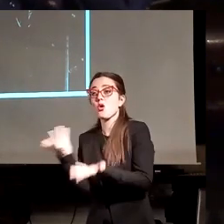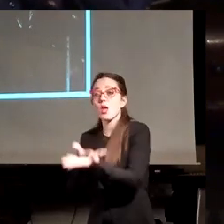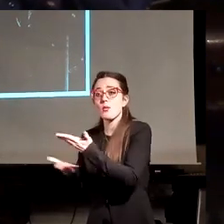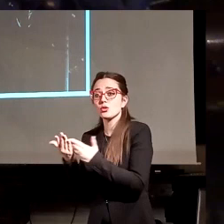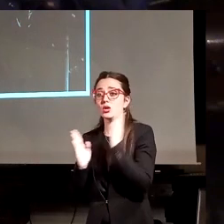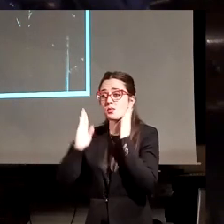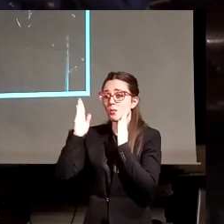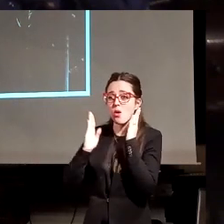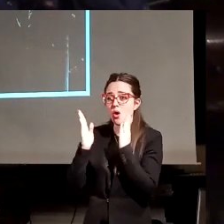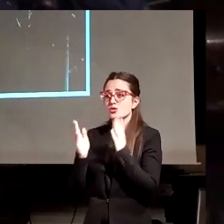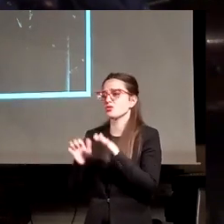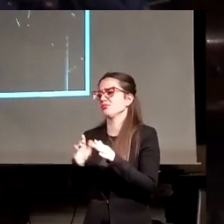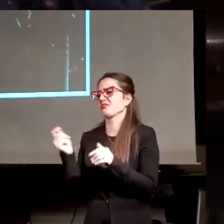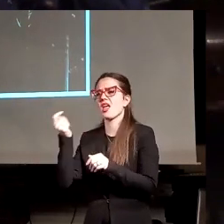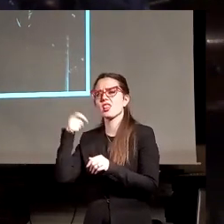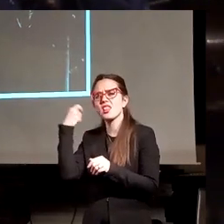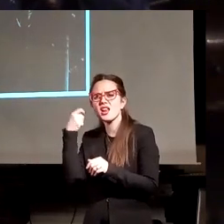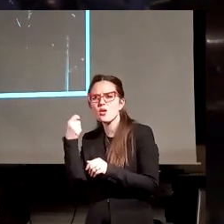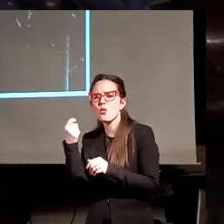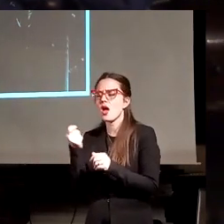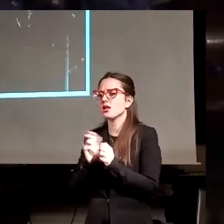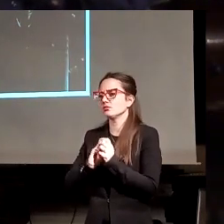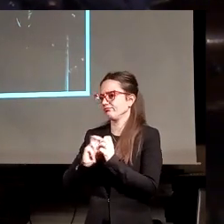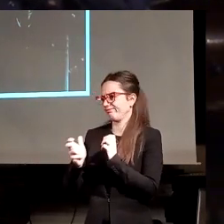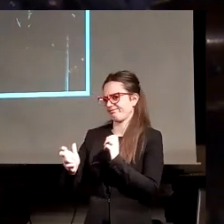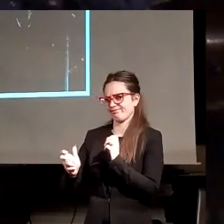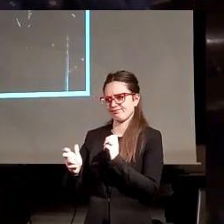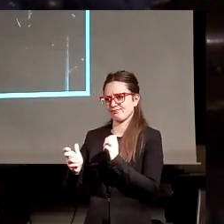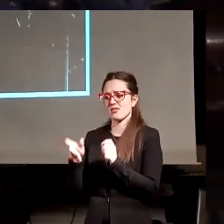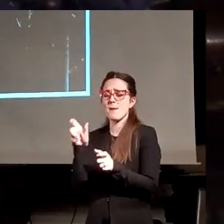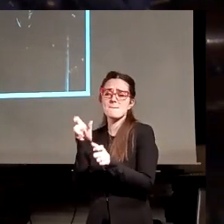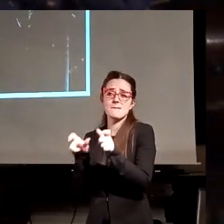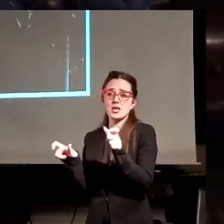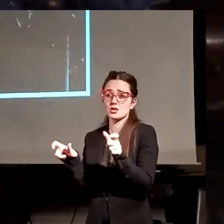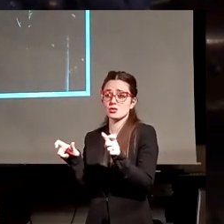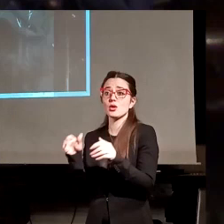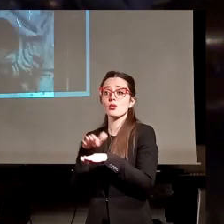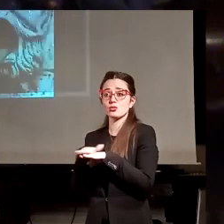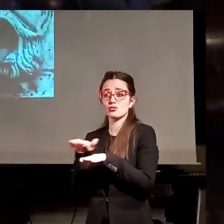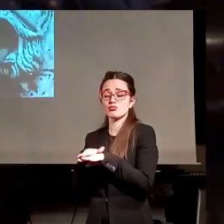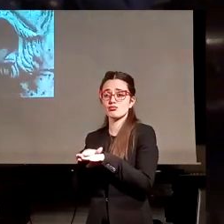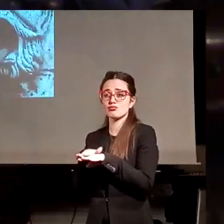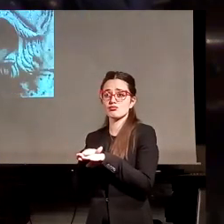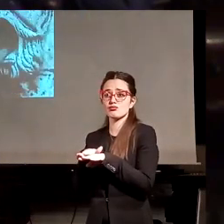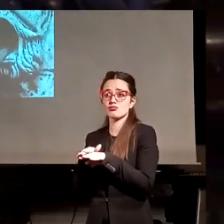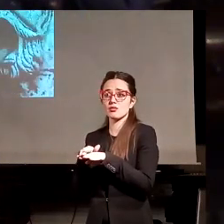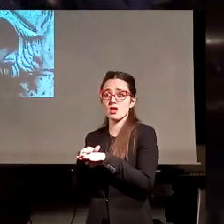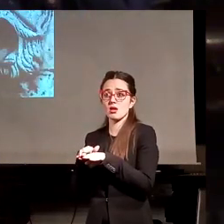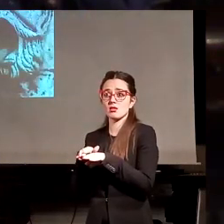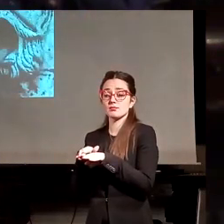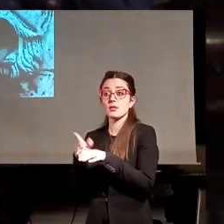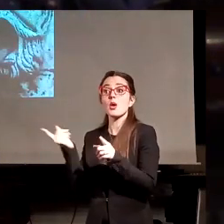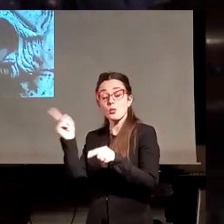delinquenti della pampa non sono tutti pierre menard e uno di questi un poeta simbolista anonimo con un progetto